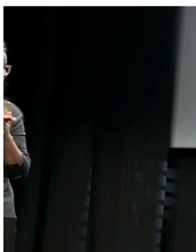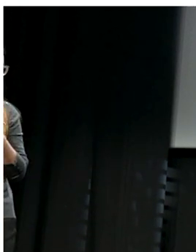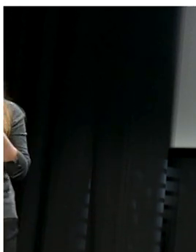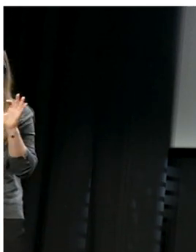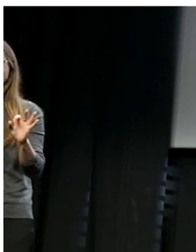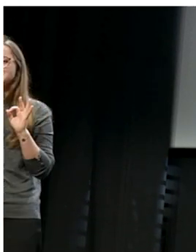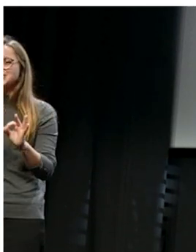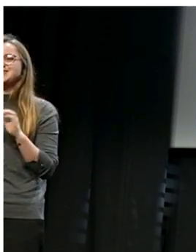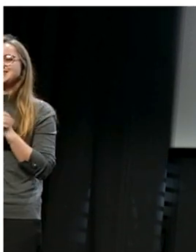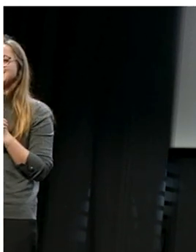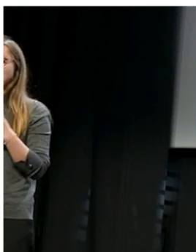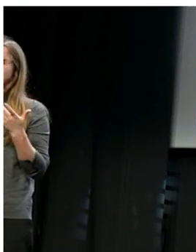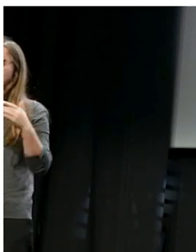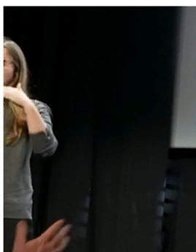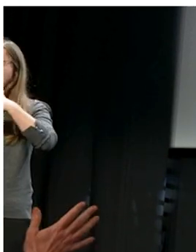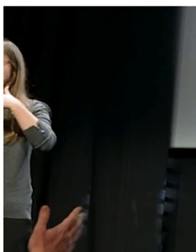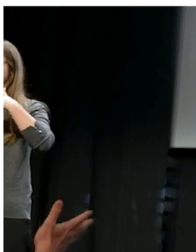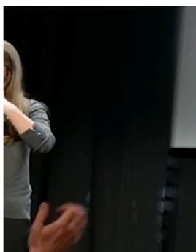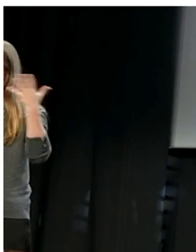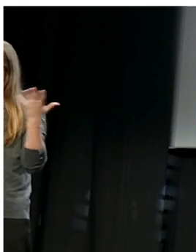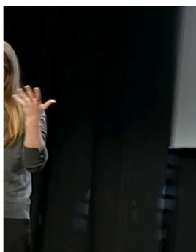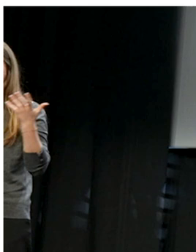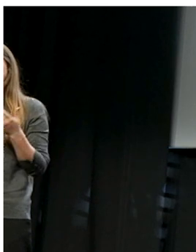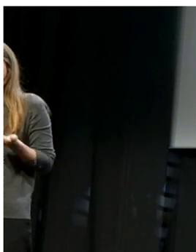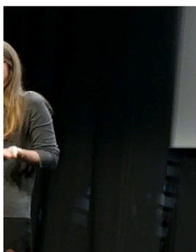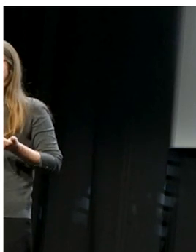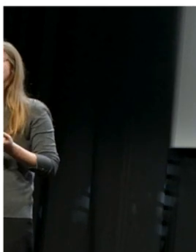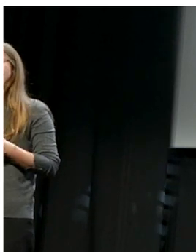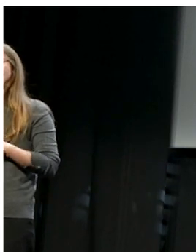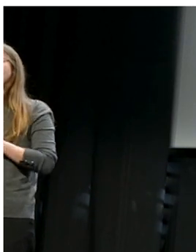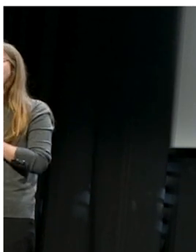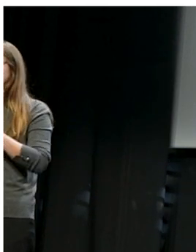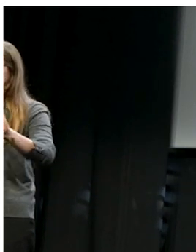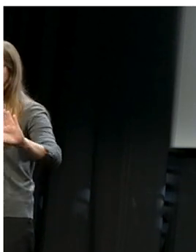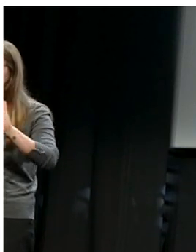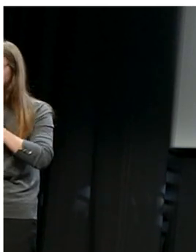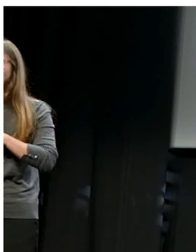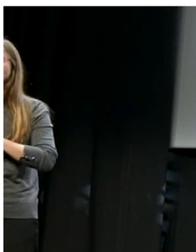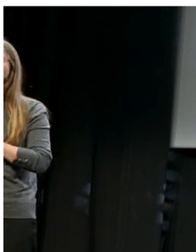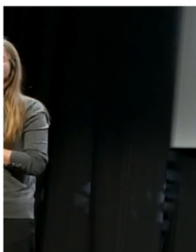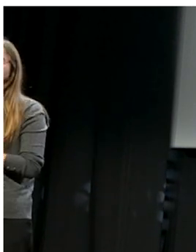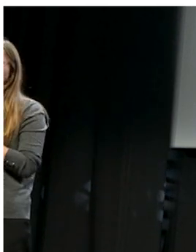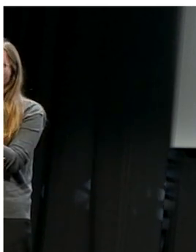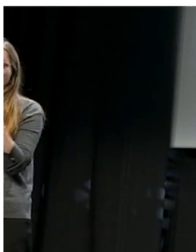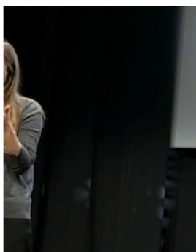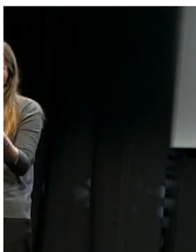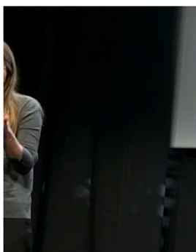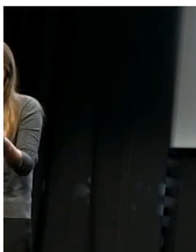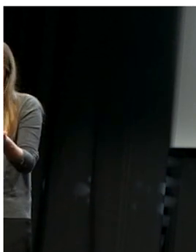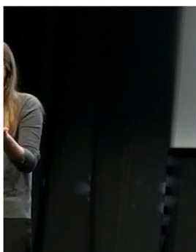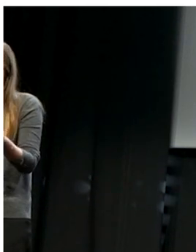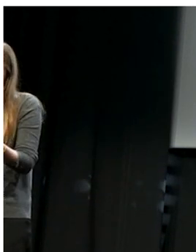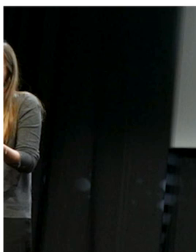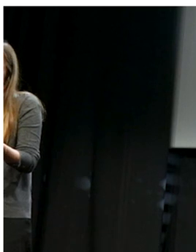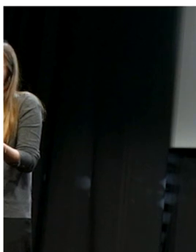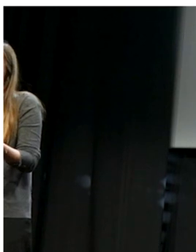Les limites actuelles font que de toute façon, mais on en parlera plus avant, de toute façon, les IA à l'heure actuelle ne peuvent faire que